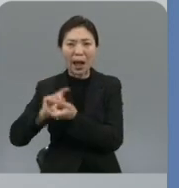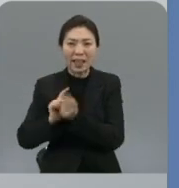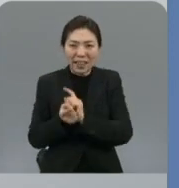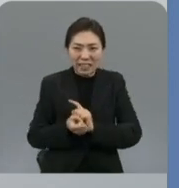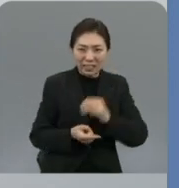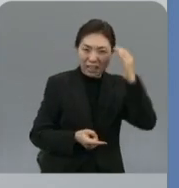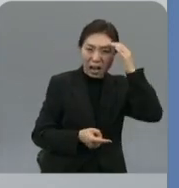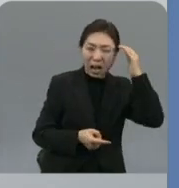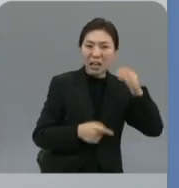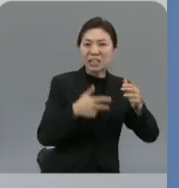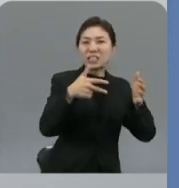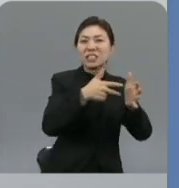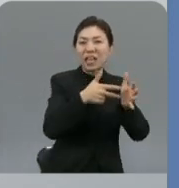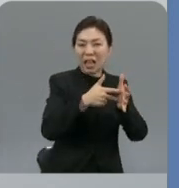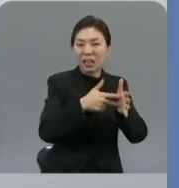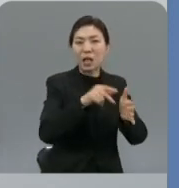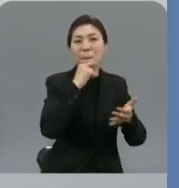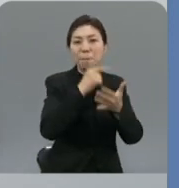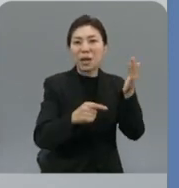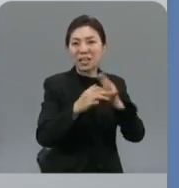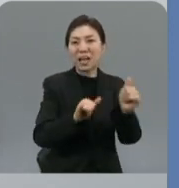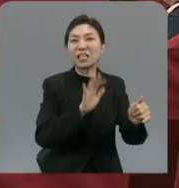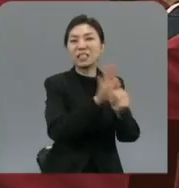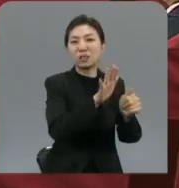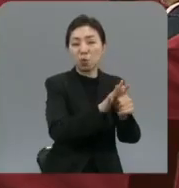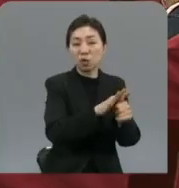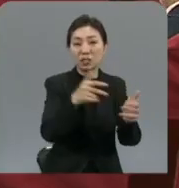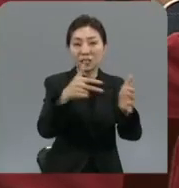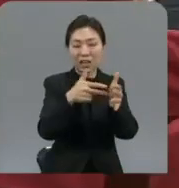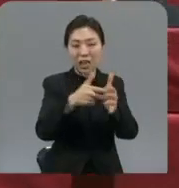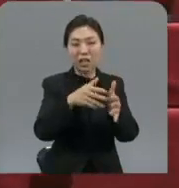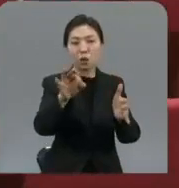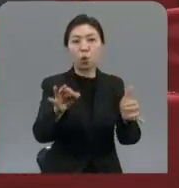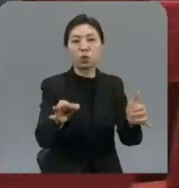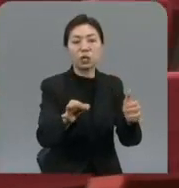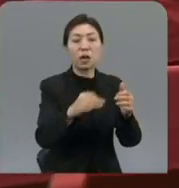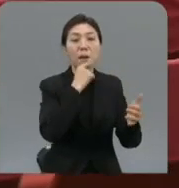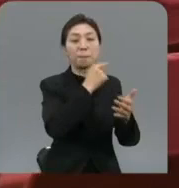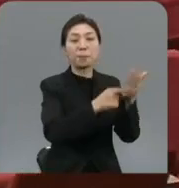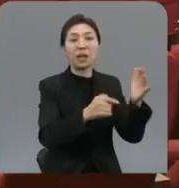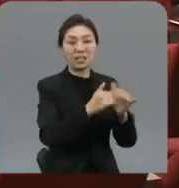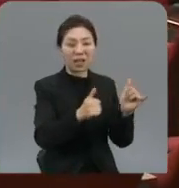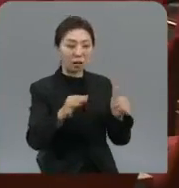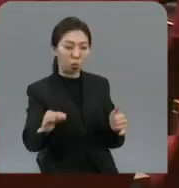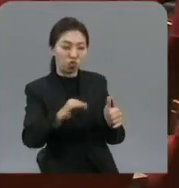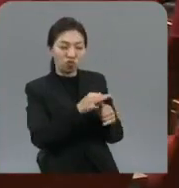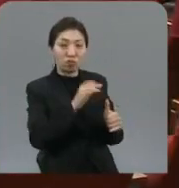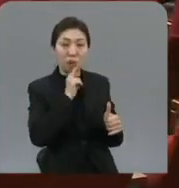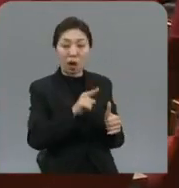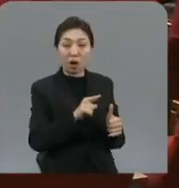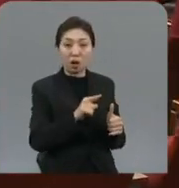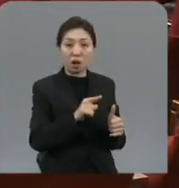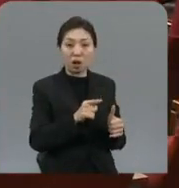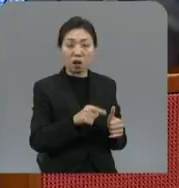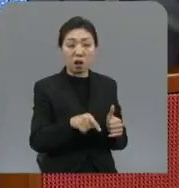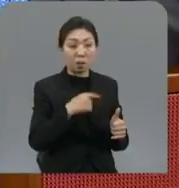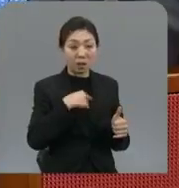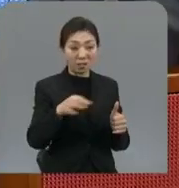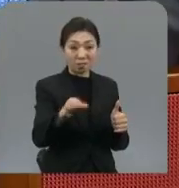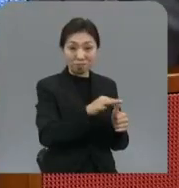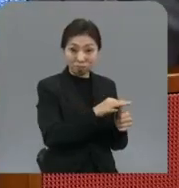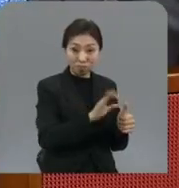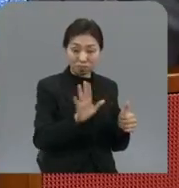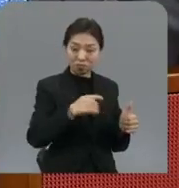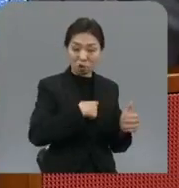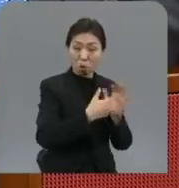combat n'est pas terminé mais elle s'engage dans un nouveau départ pour un long feuilleton et pour cela commenceront par rappeler la justice à ordonnée rapidement